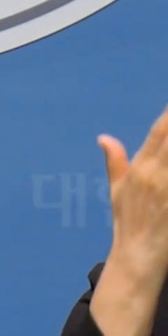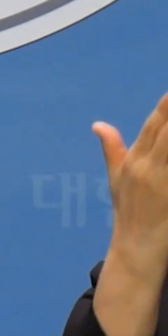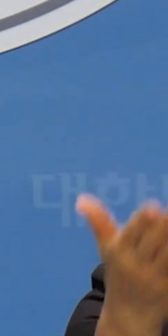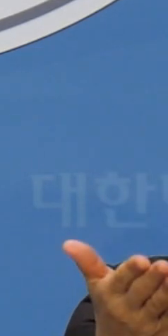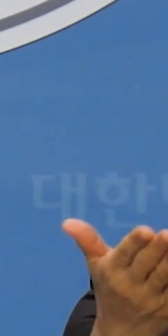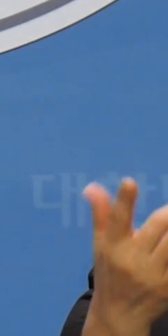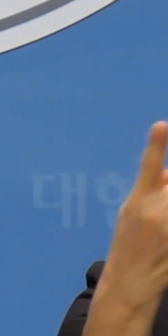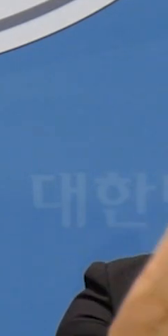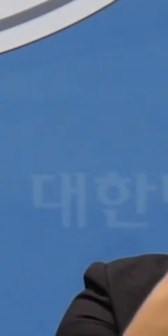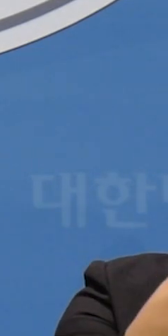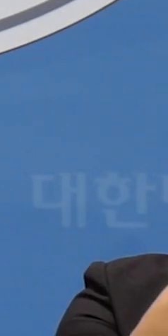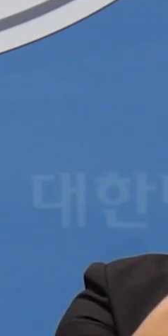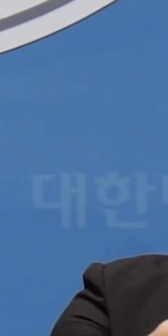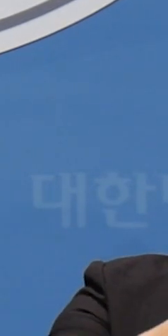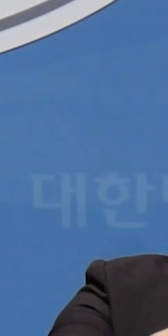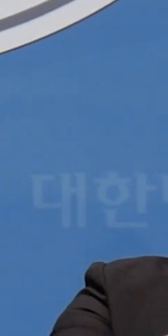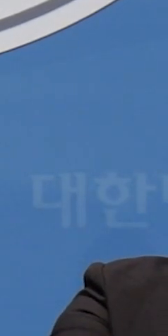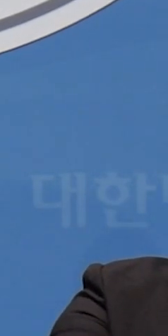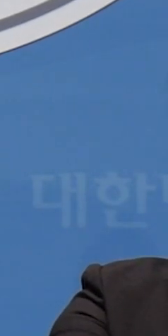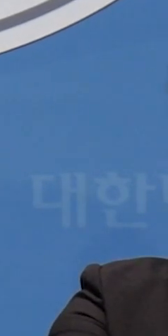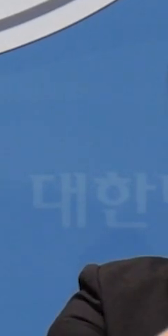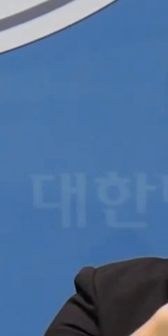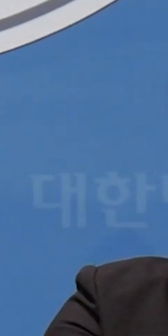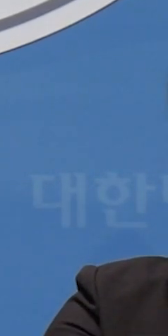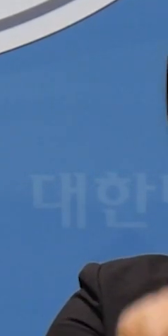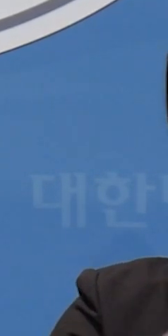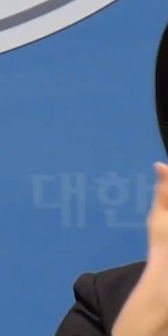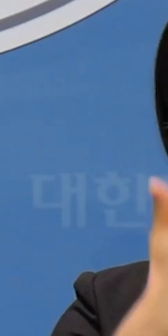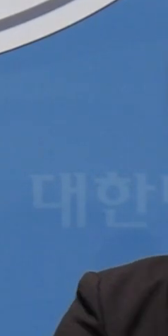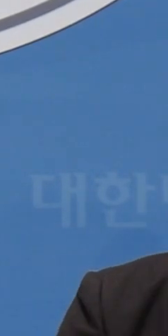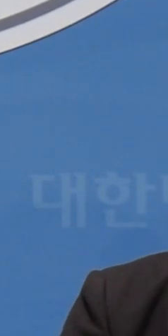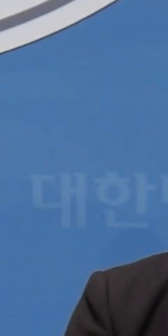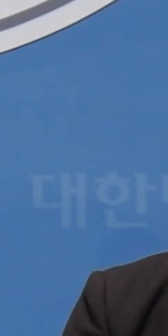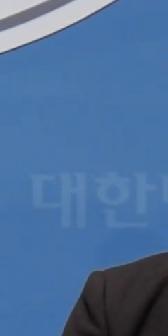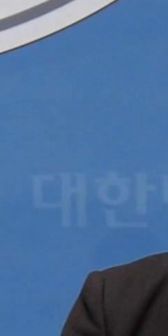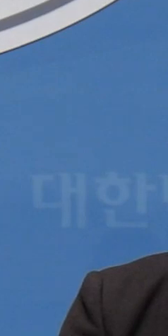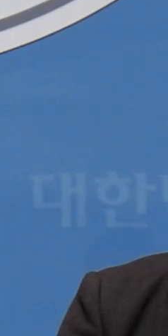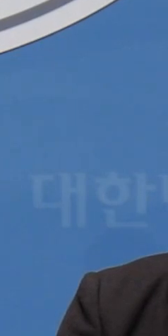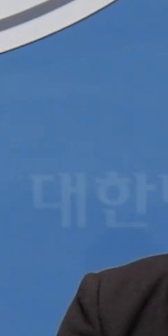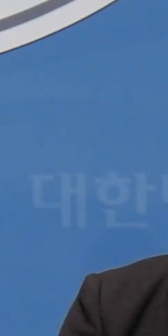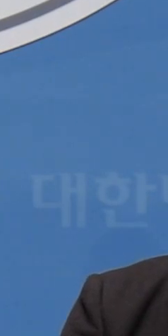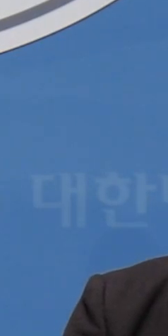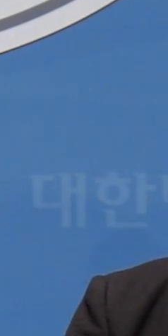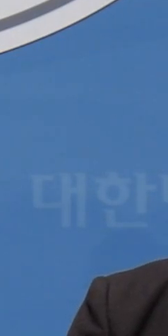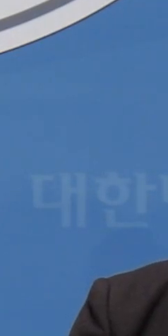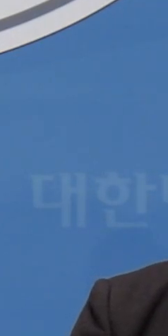첫 번째 약속이자 실천이 될 것입니다.